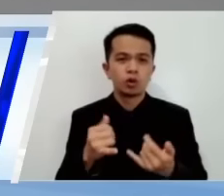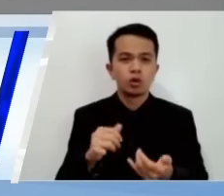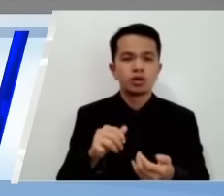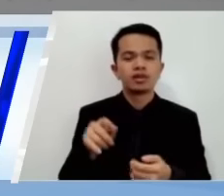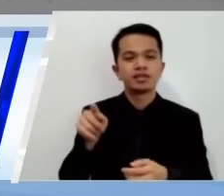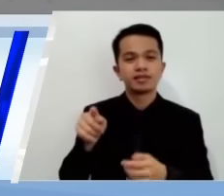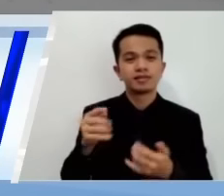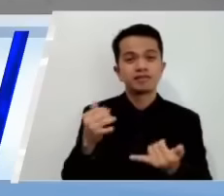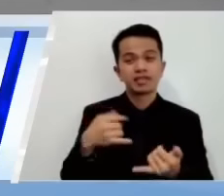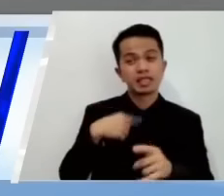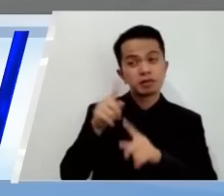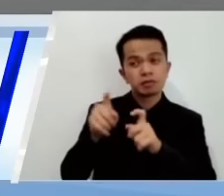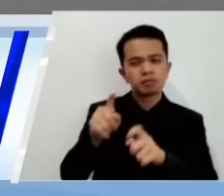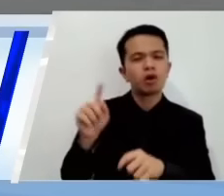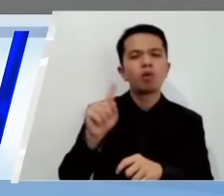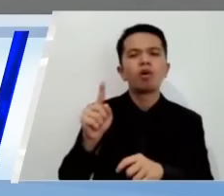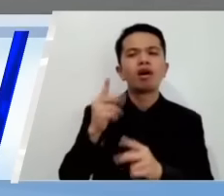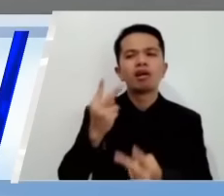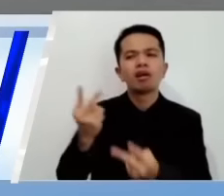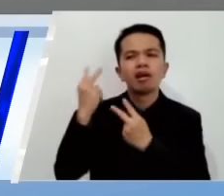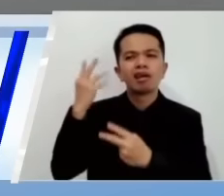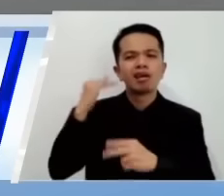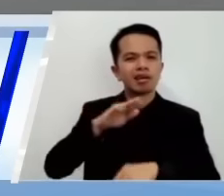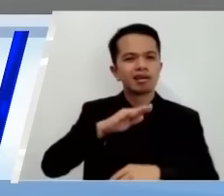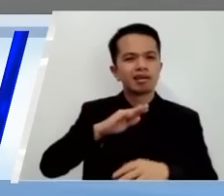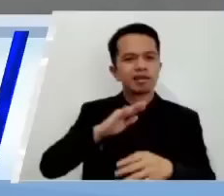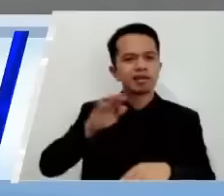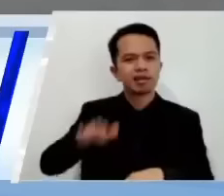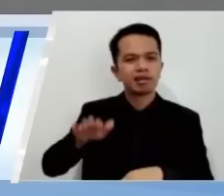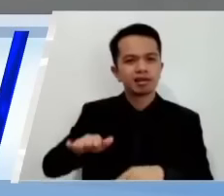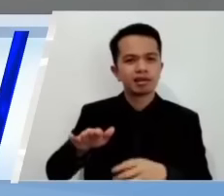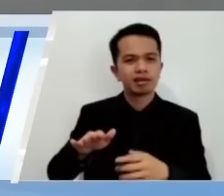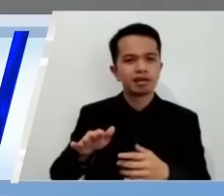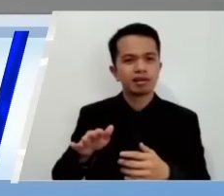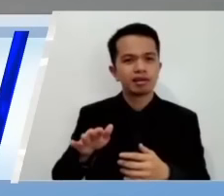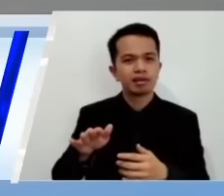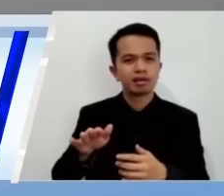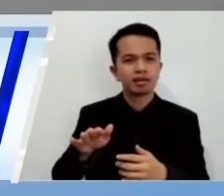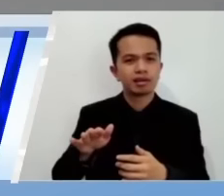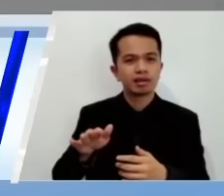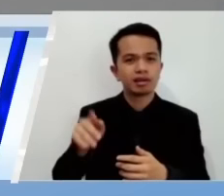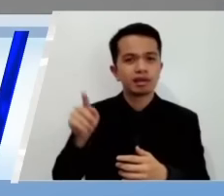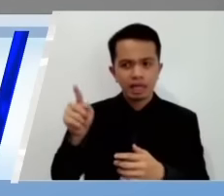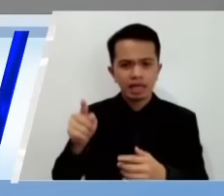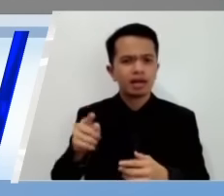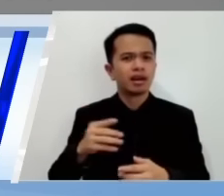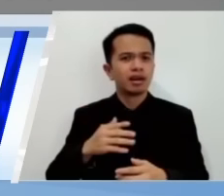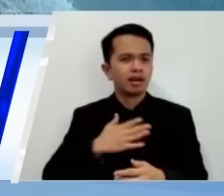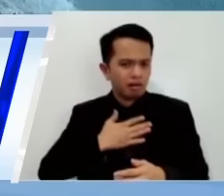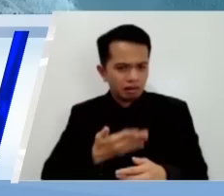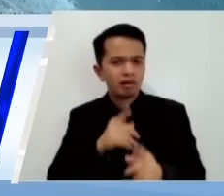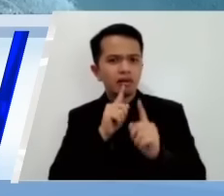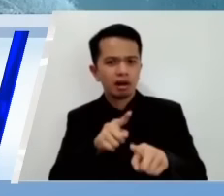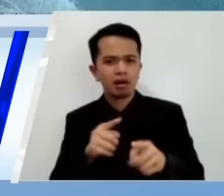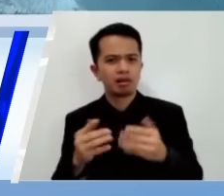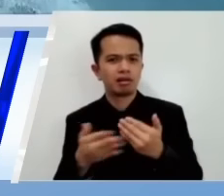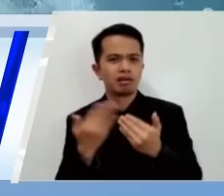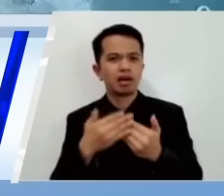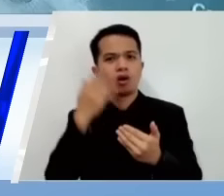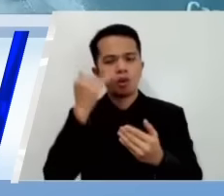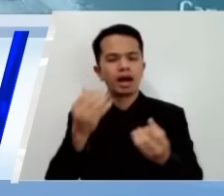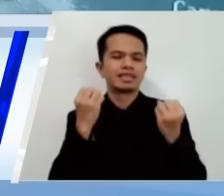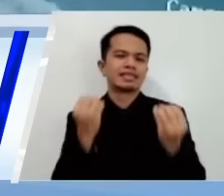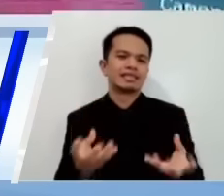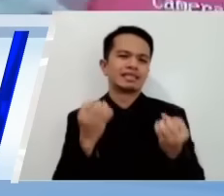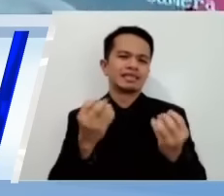o anong memories mo nung bata ka, na kusang lalabas yun, di mo nga mapigilan kasi ang dami-daming alaala.